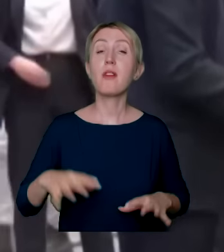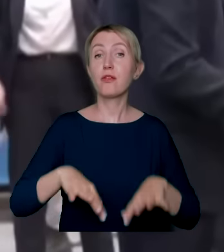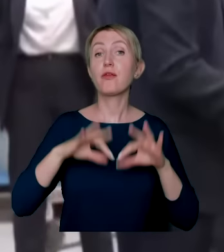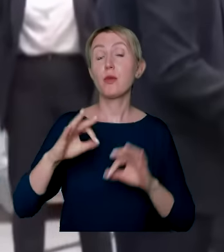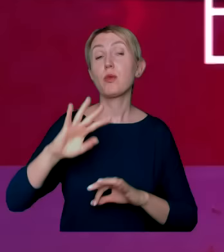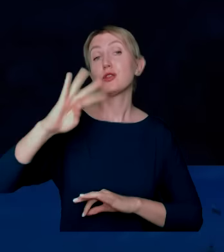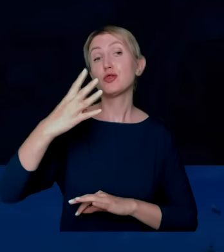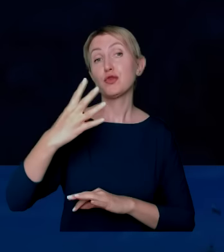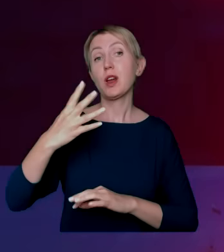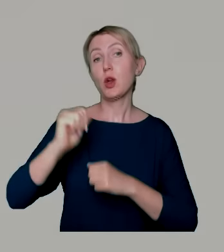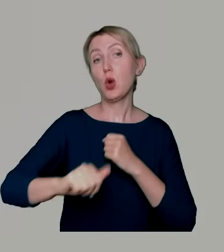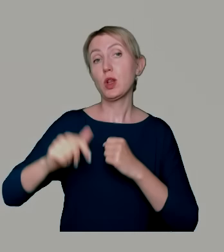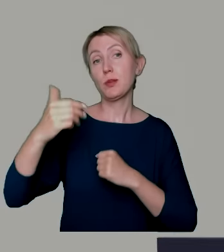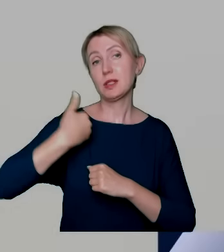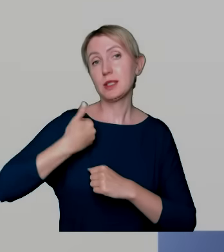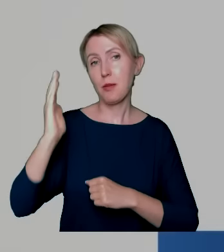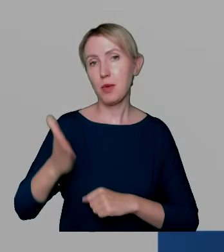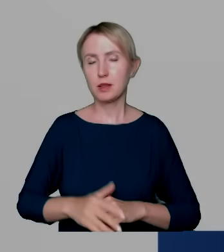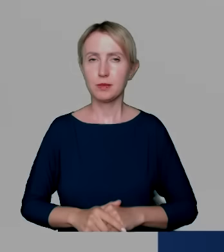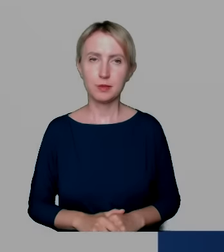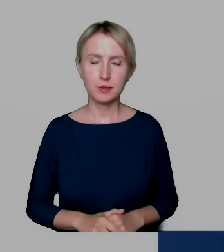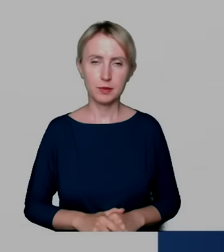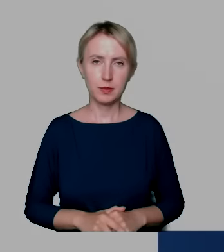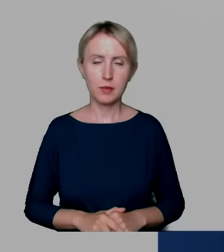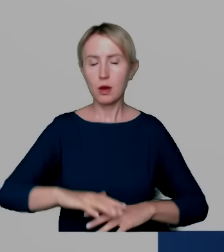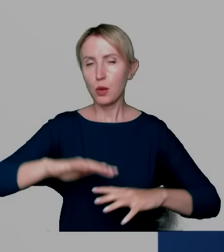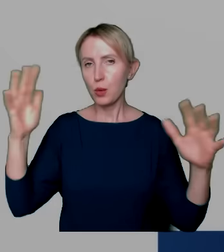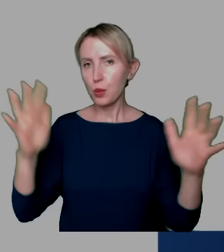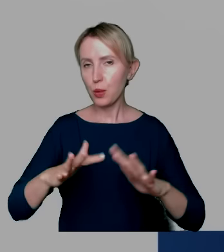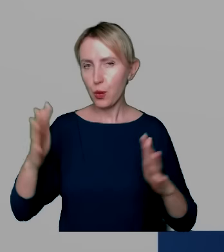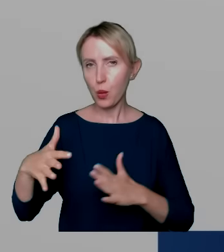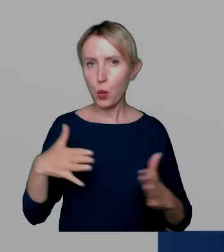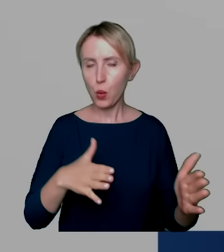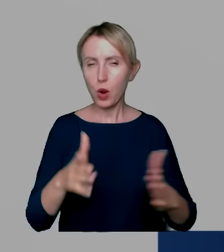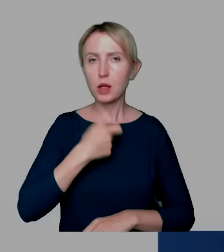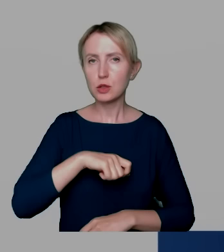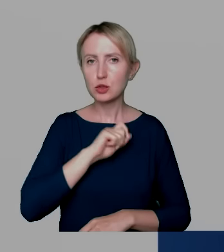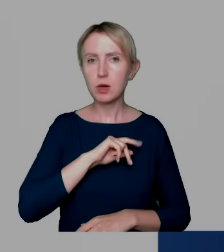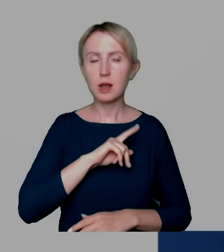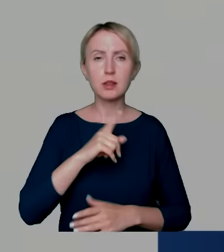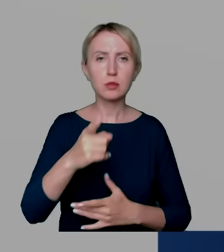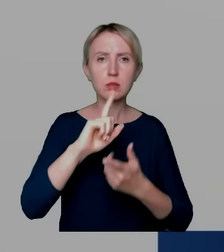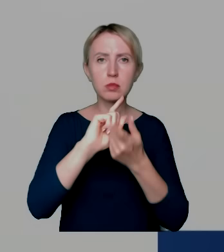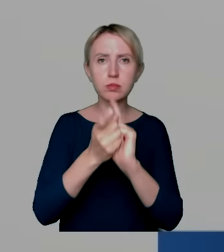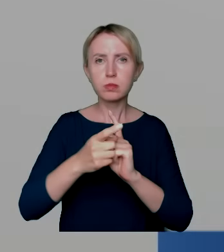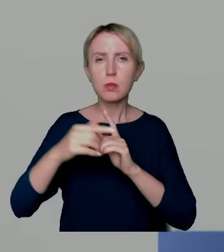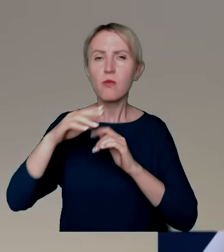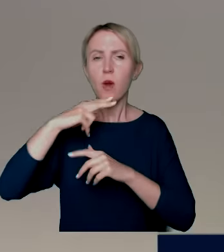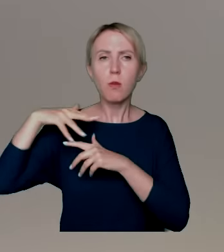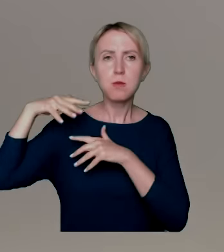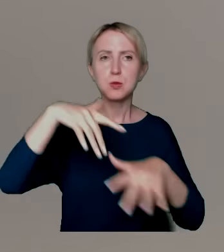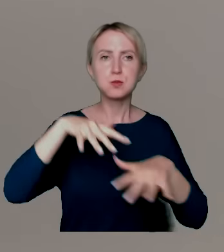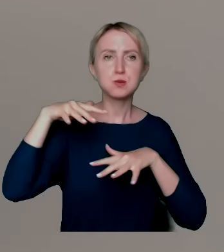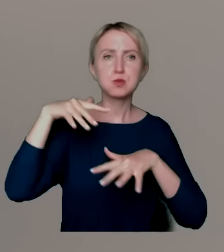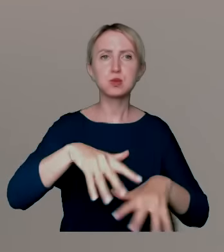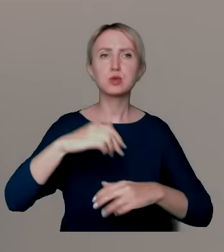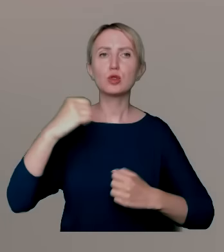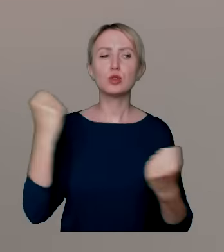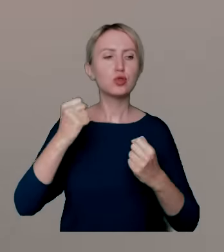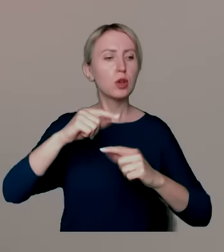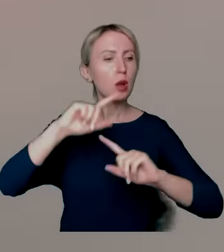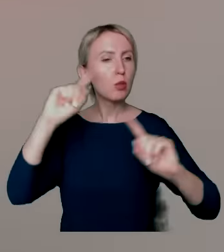lipca. Ale ulewa. Ulice stolicy Hiszpanii miejscami zamieniły się w rwące potoki. Wyjątkowo silnym burzom